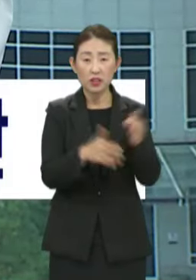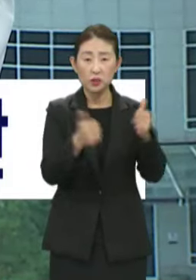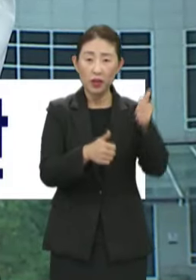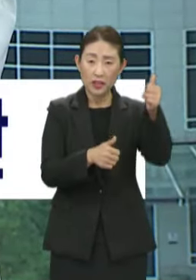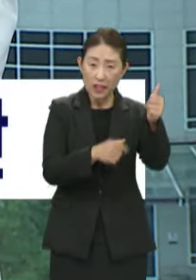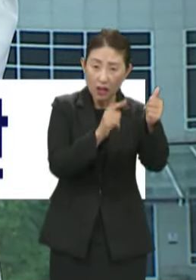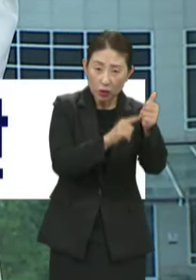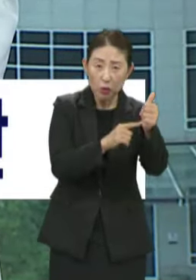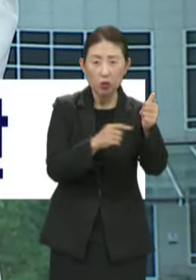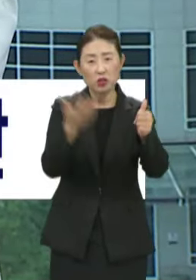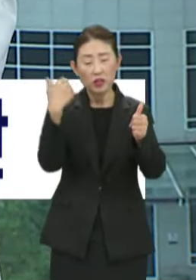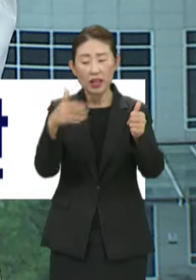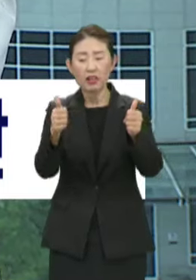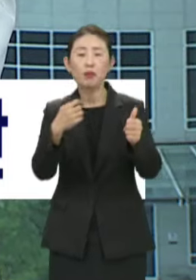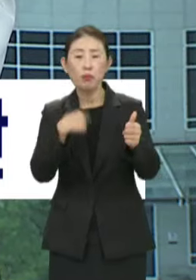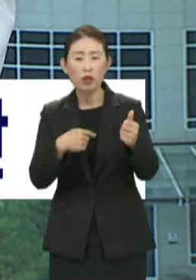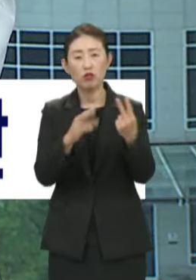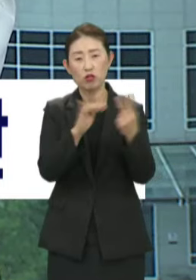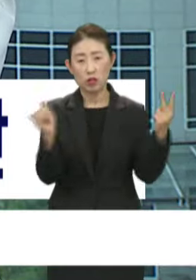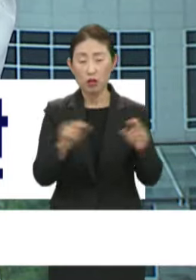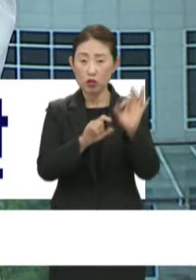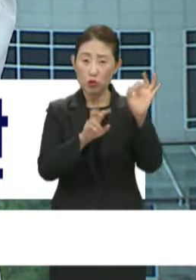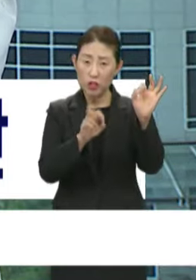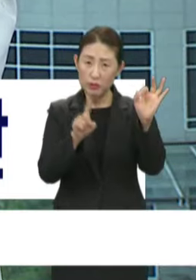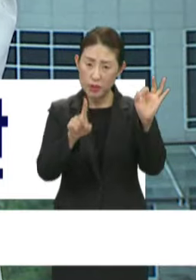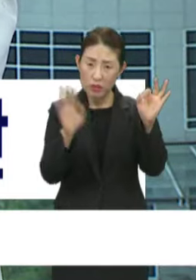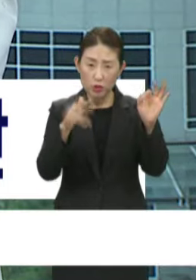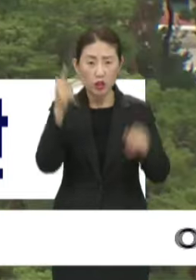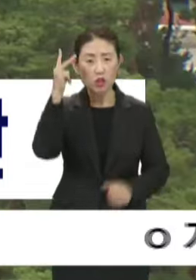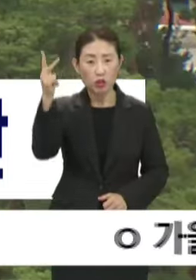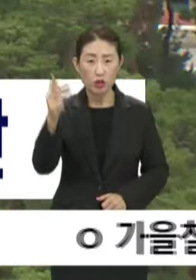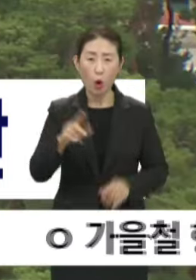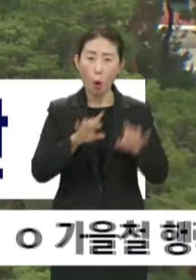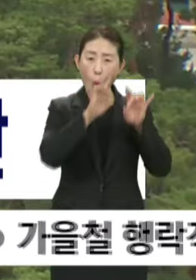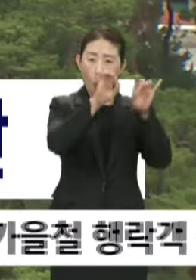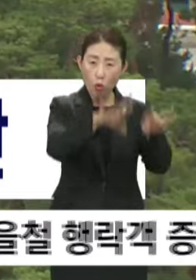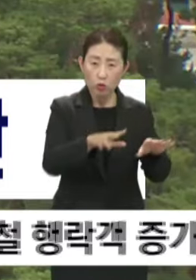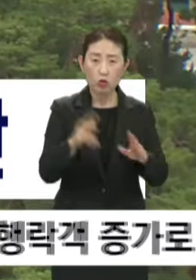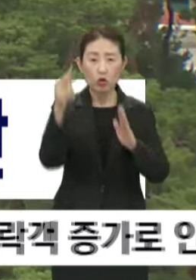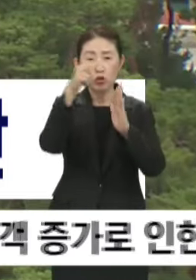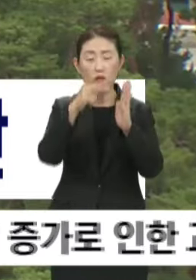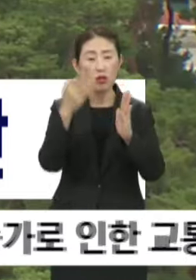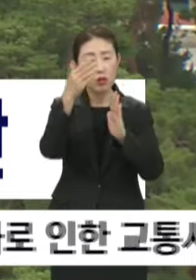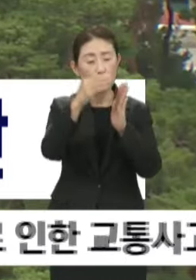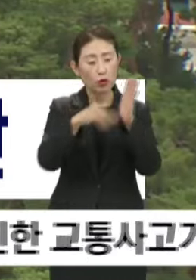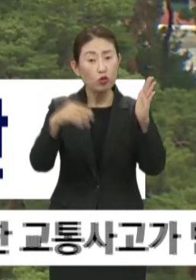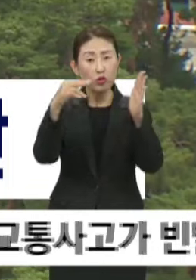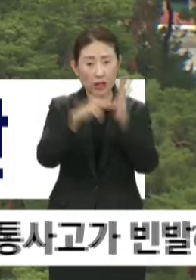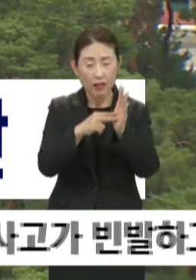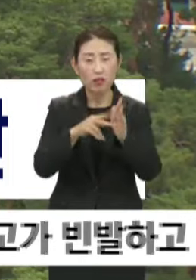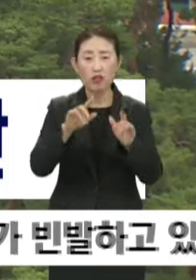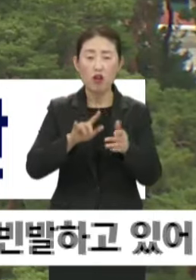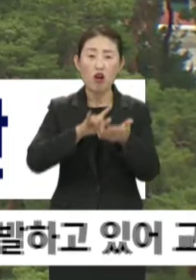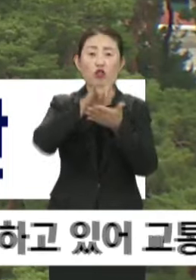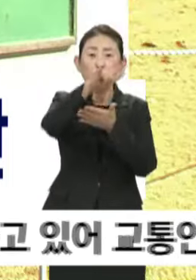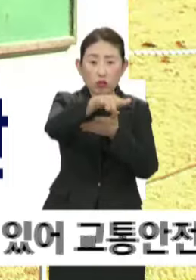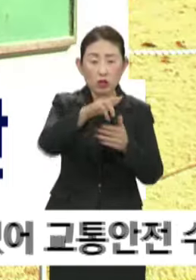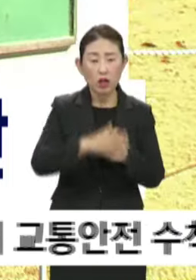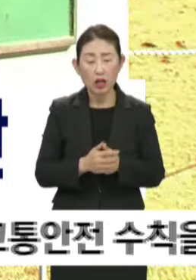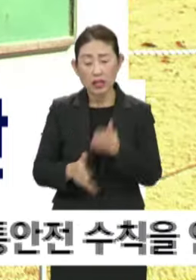대전시의회 전현직 의장이 오는 21일부터 일주일간 호주와 뉴질랜드로 출장을 떠나는 것에 대해 목적과